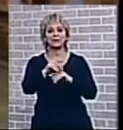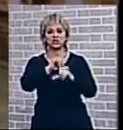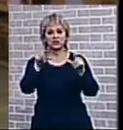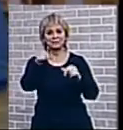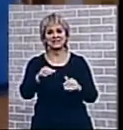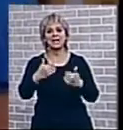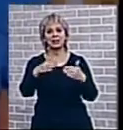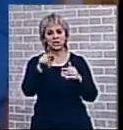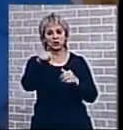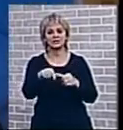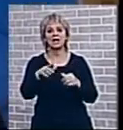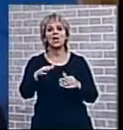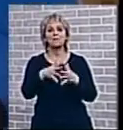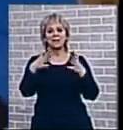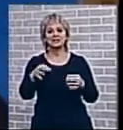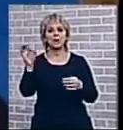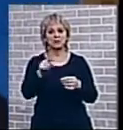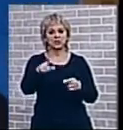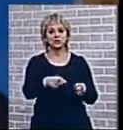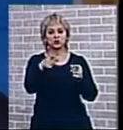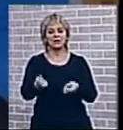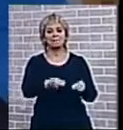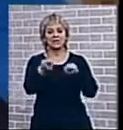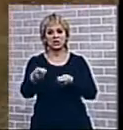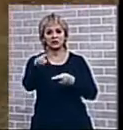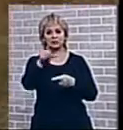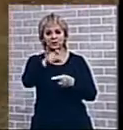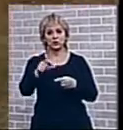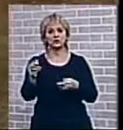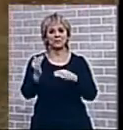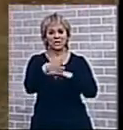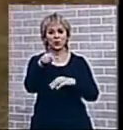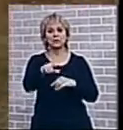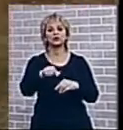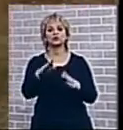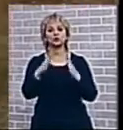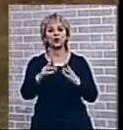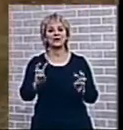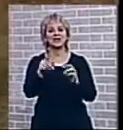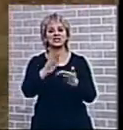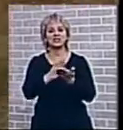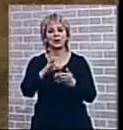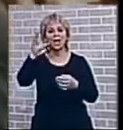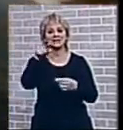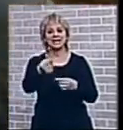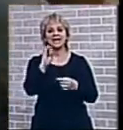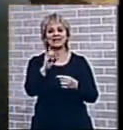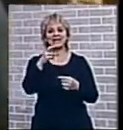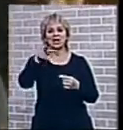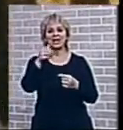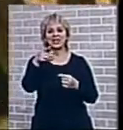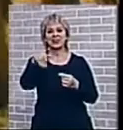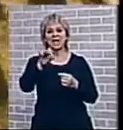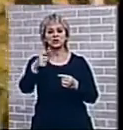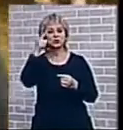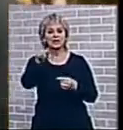здесь открылся, и мы максимально оперативно сюда перекидываем волонтеров. О том, что его дом горит, сотрудник академии Ливани Гвинитадзе